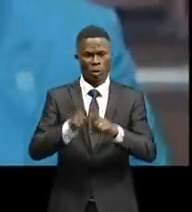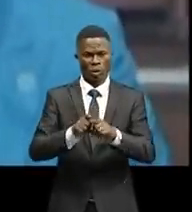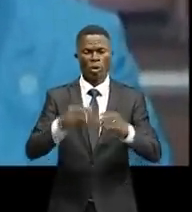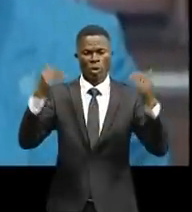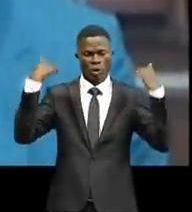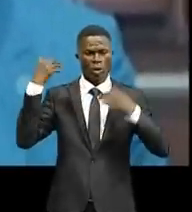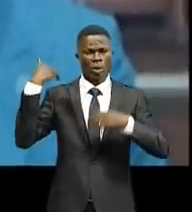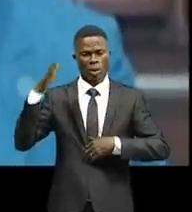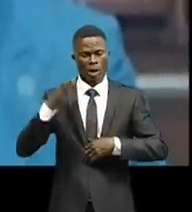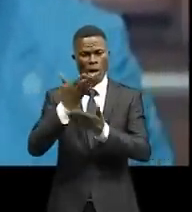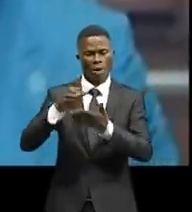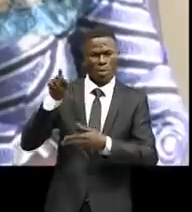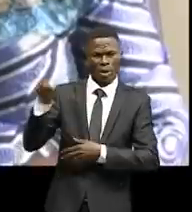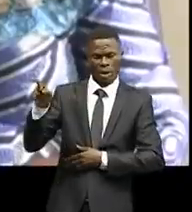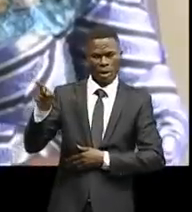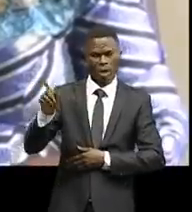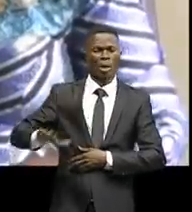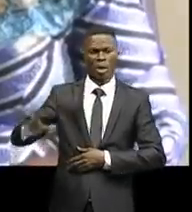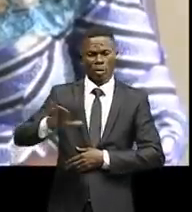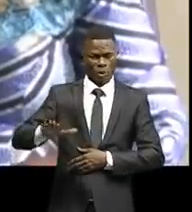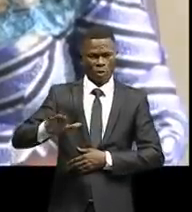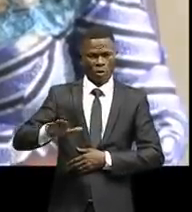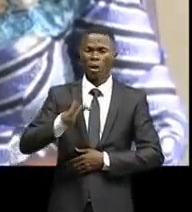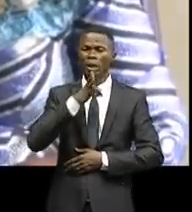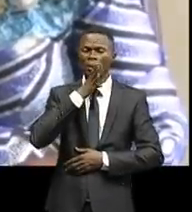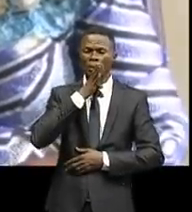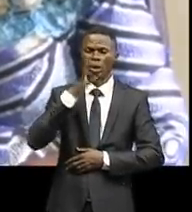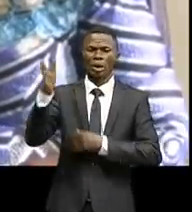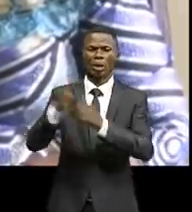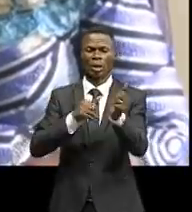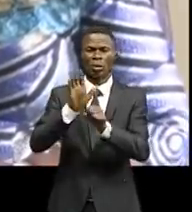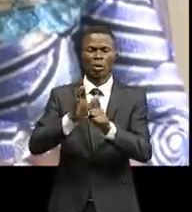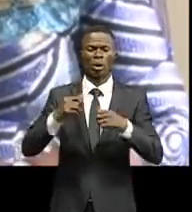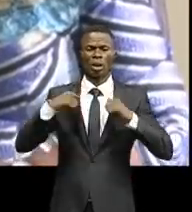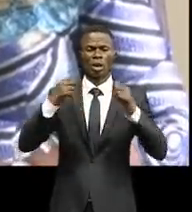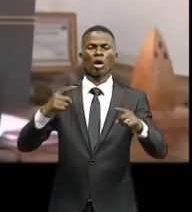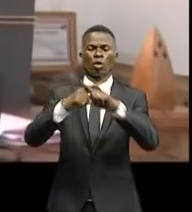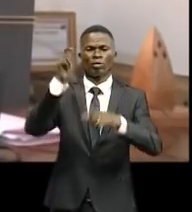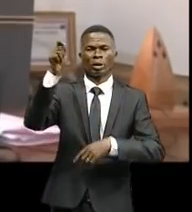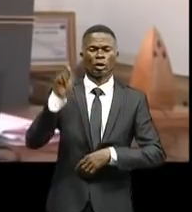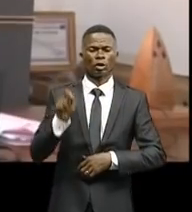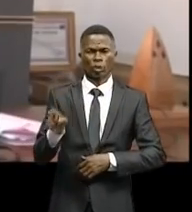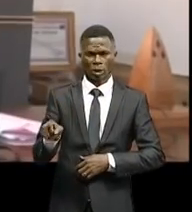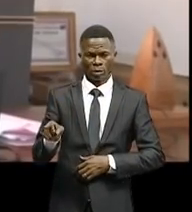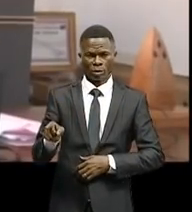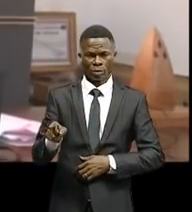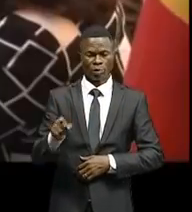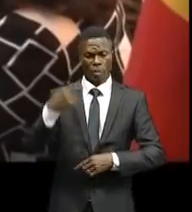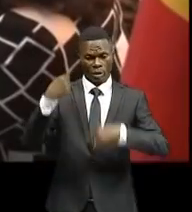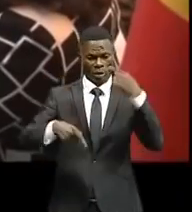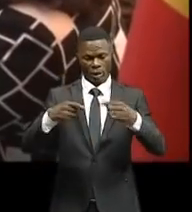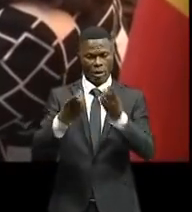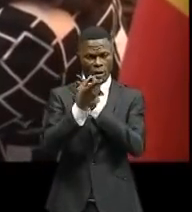l'autorité de l'État dans ces parties du pays durement affecté par les conflits armés. Après débat